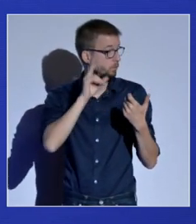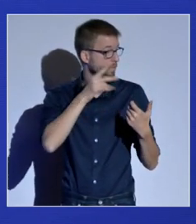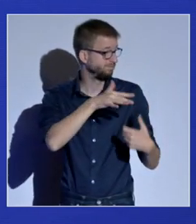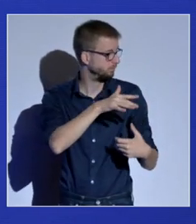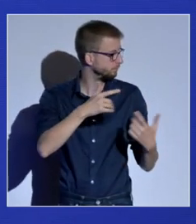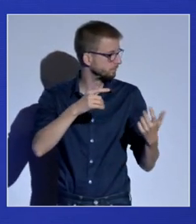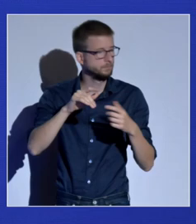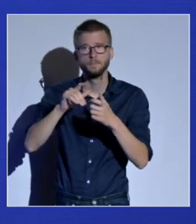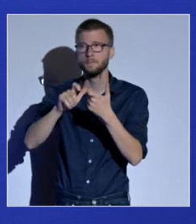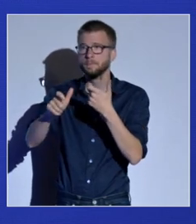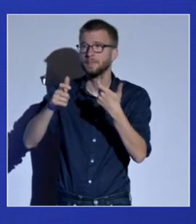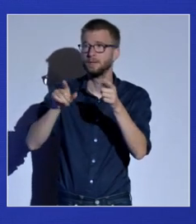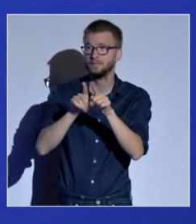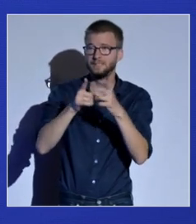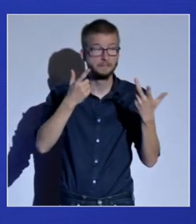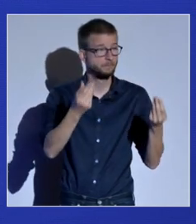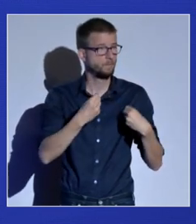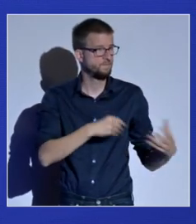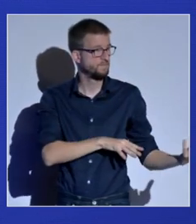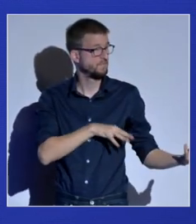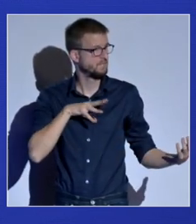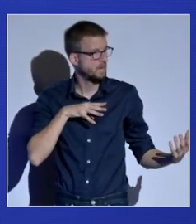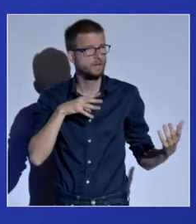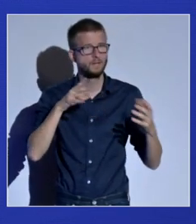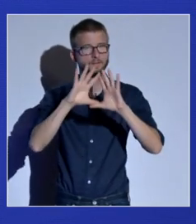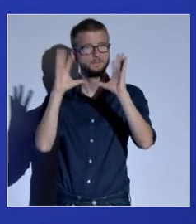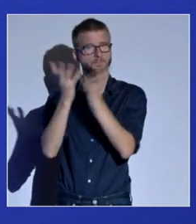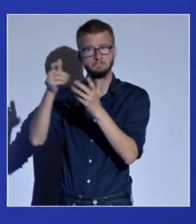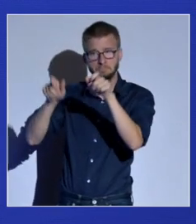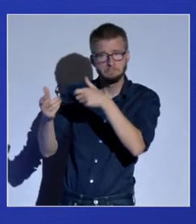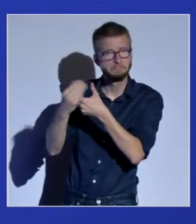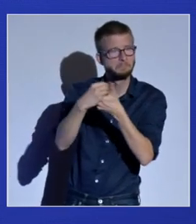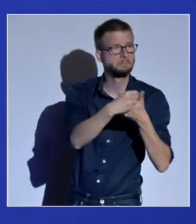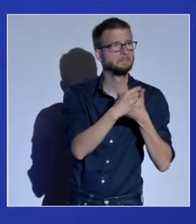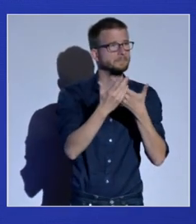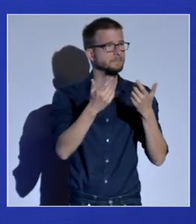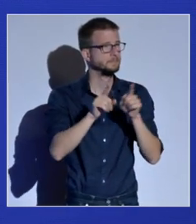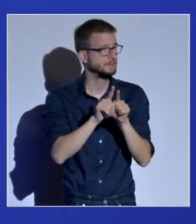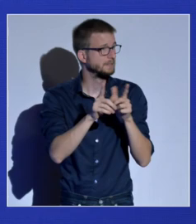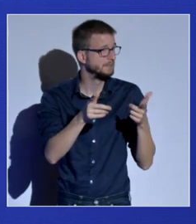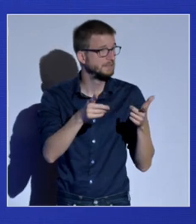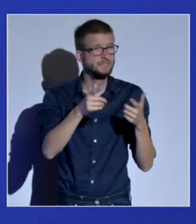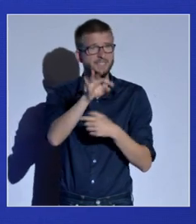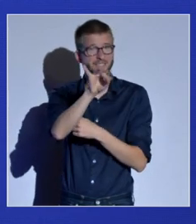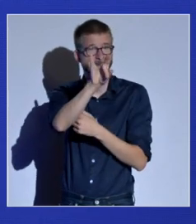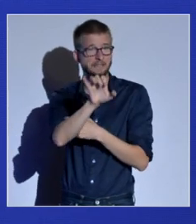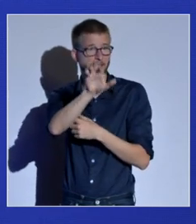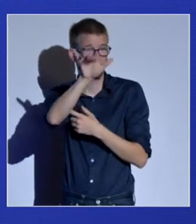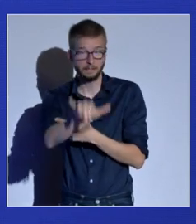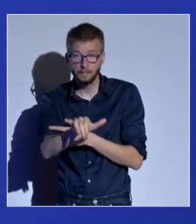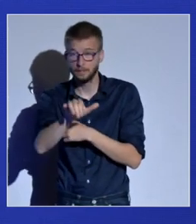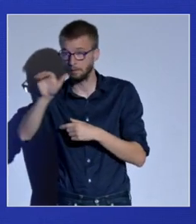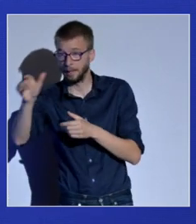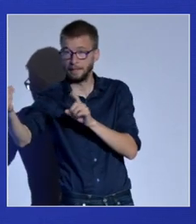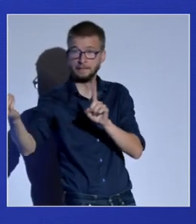C'était une fierté et je suis très content, Thierry, que tu nous aies amené Valérie, qui elle